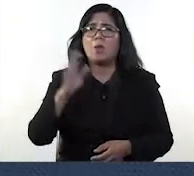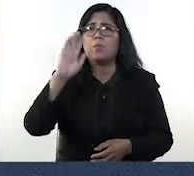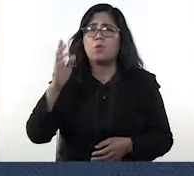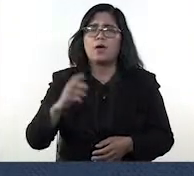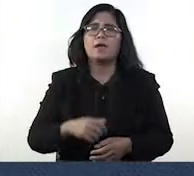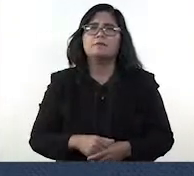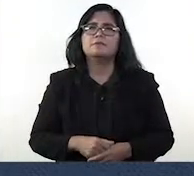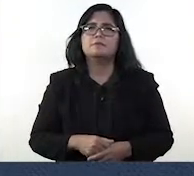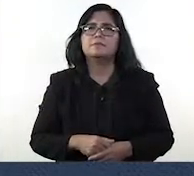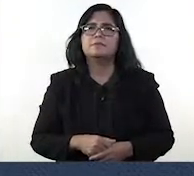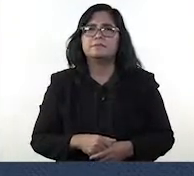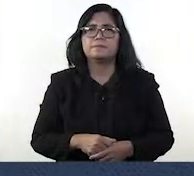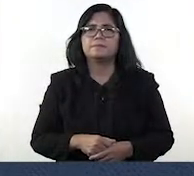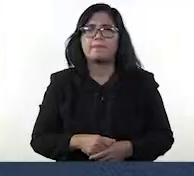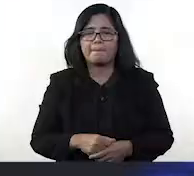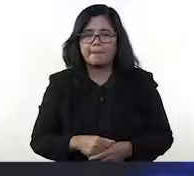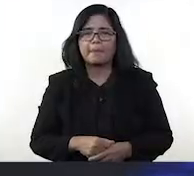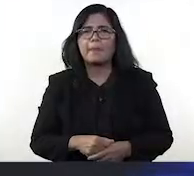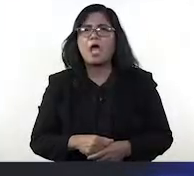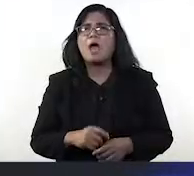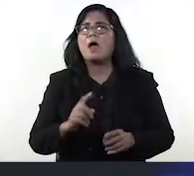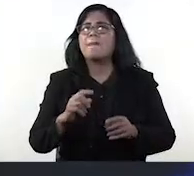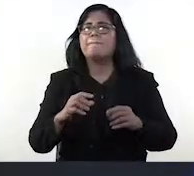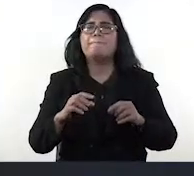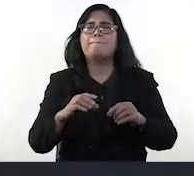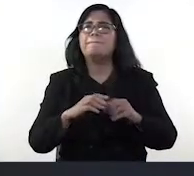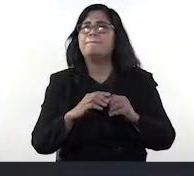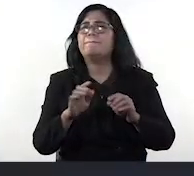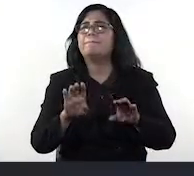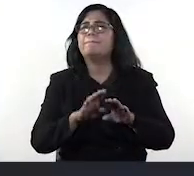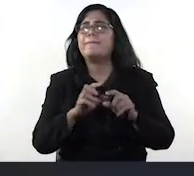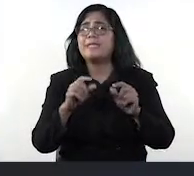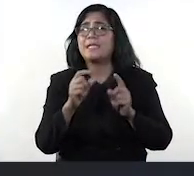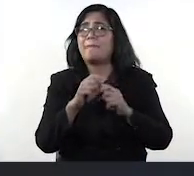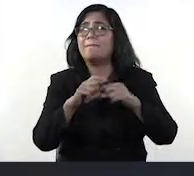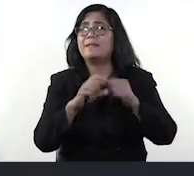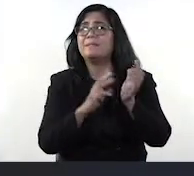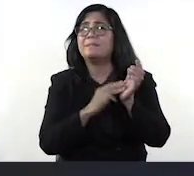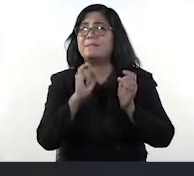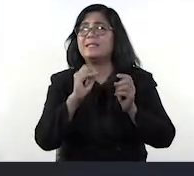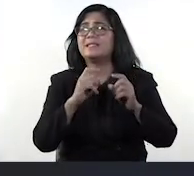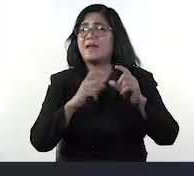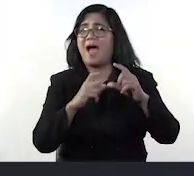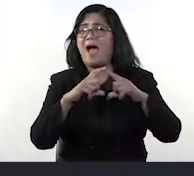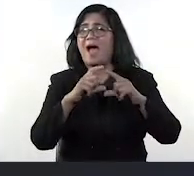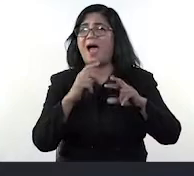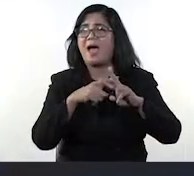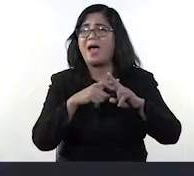bilang bukan tangan Tuhan Kurang panjang bukan telinganya nggak sanggup dengar tapi yang menjadi jurang penghambat terkabulnya alami itu segala dosamu